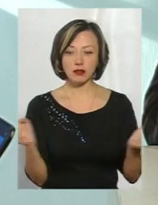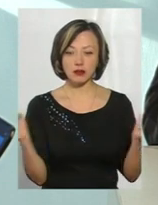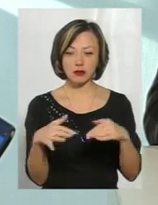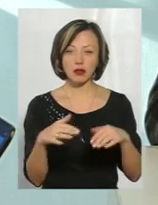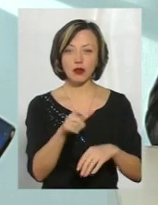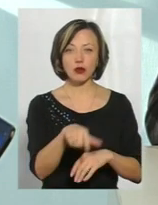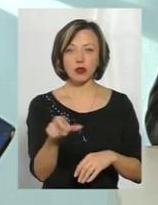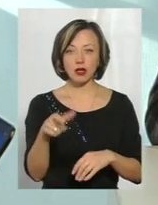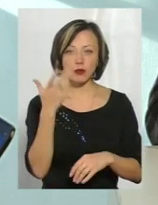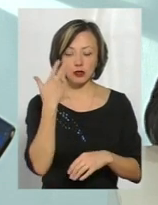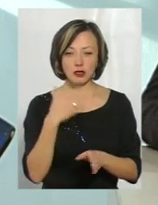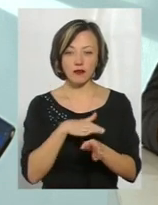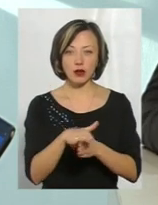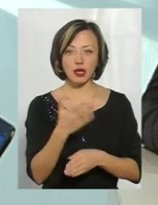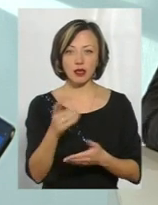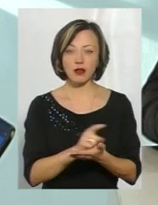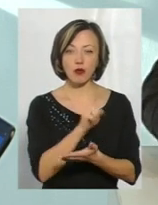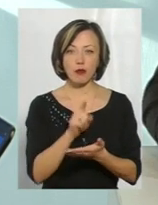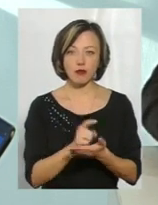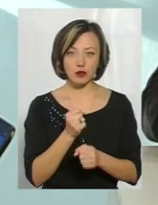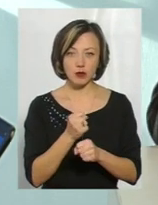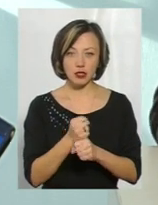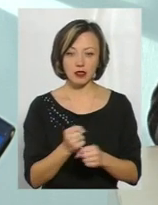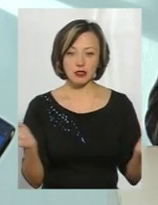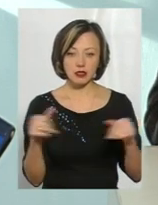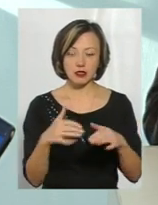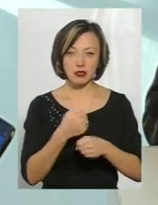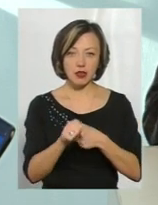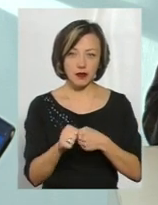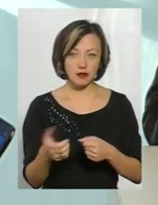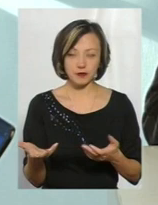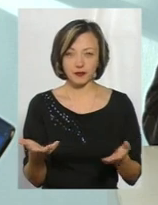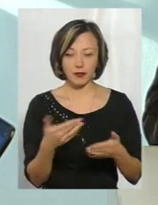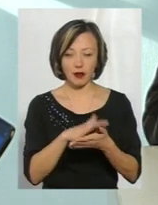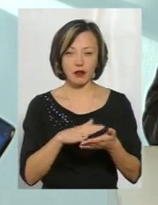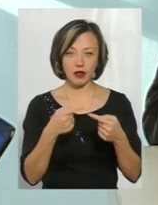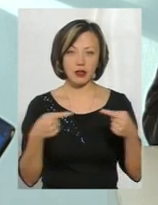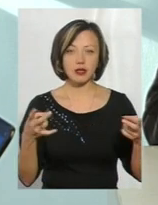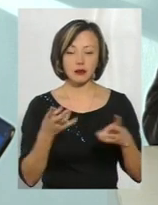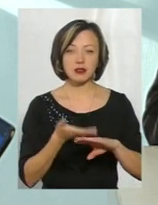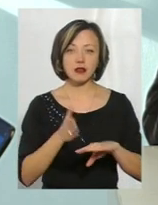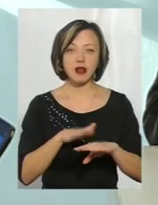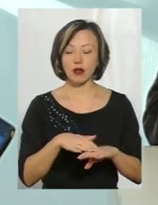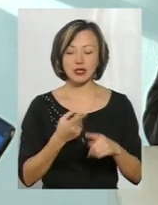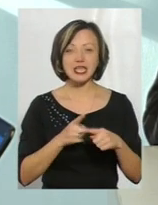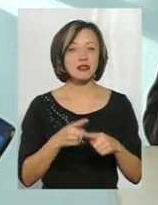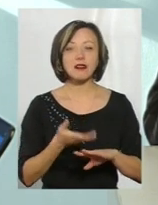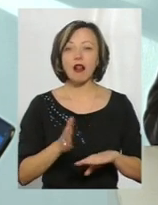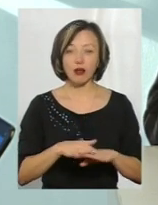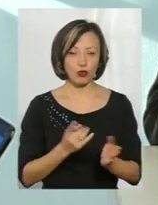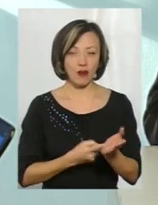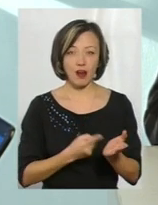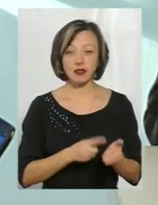людей в час виконання їхніх посадових обов'язків, зігнали їх на зустріч для масовки і так далі. Ну, то трохи складно, і